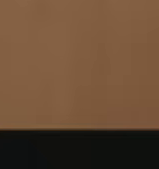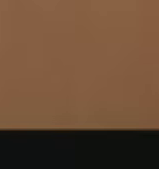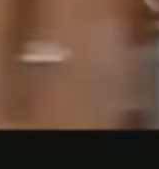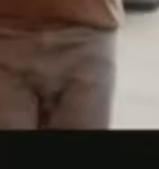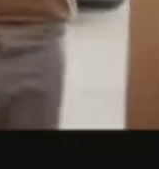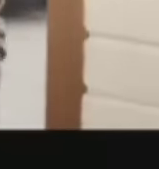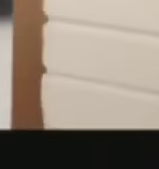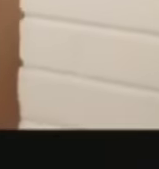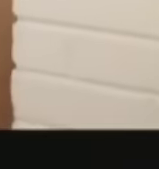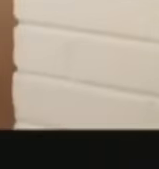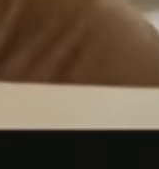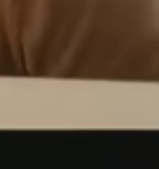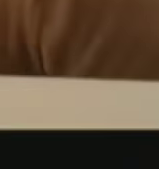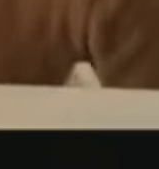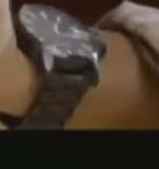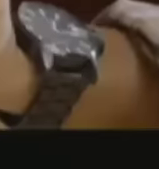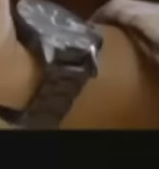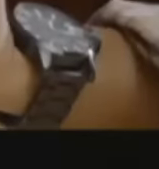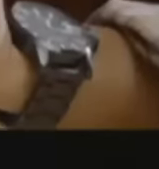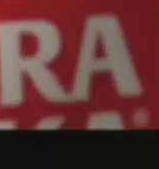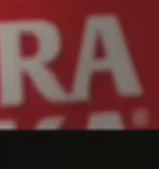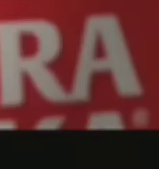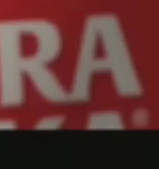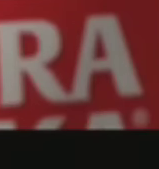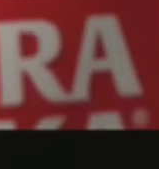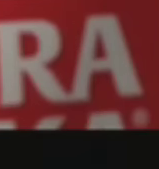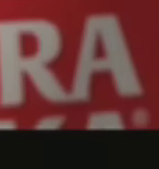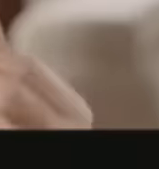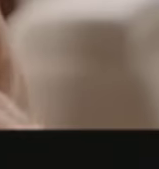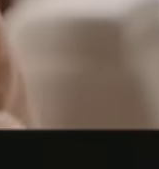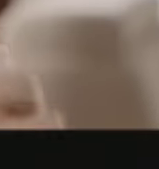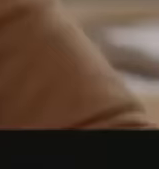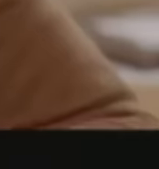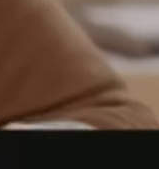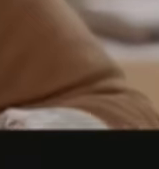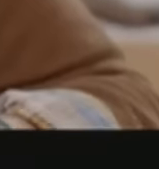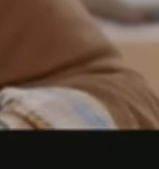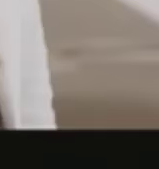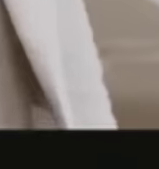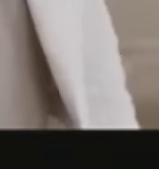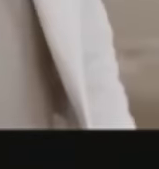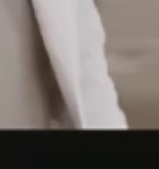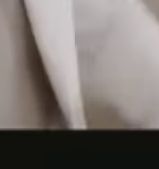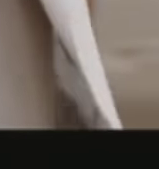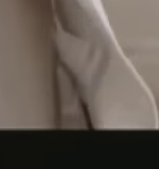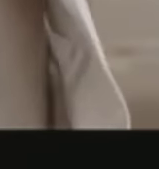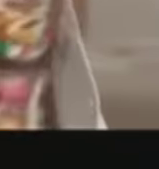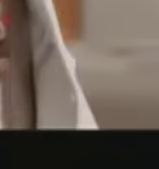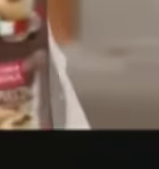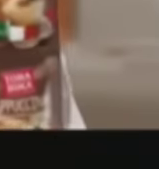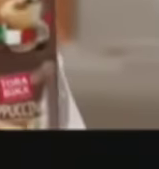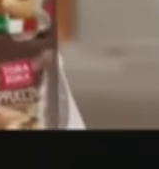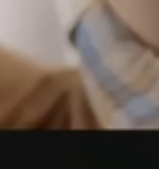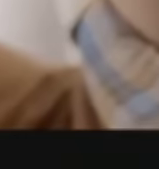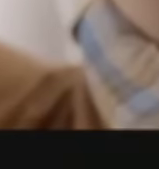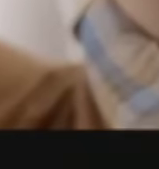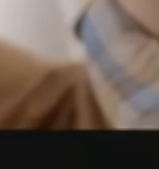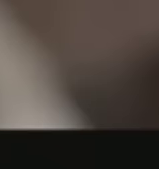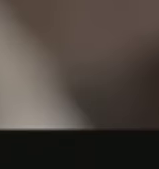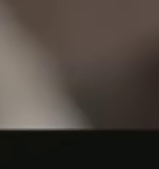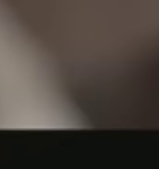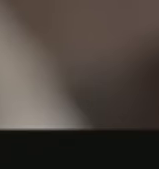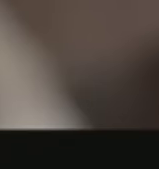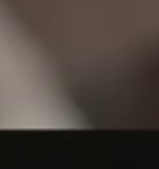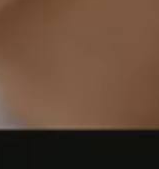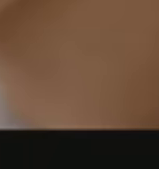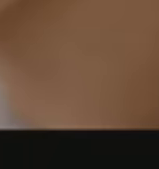ada cara buat Torabika Cappuccino. Creamy foam-nya tebal. Hah? Coko granulnya mana? Nih, gua pasti banyak. Coko granul